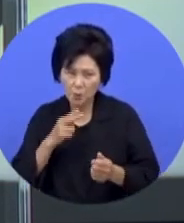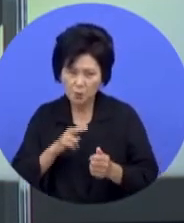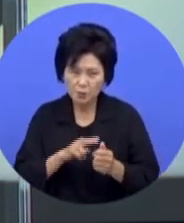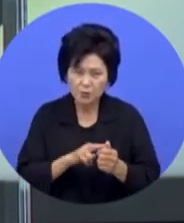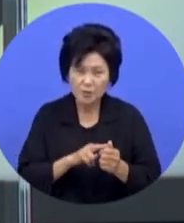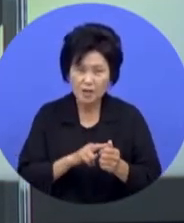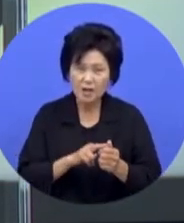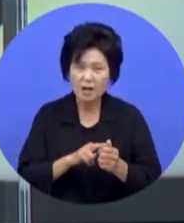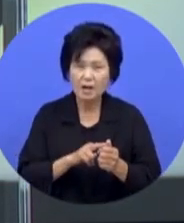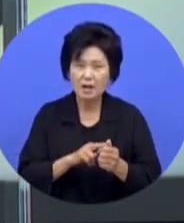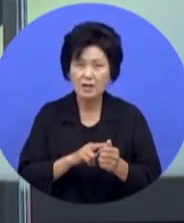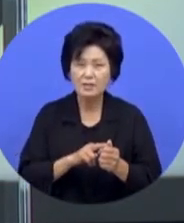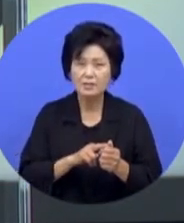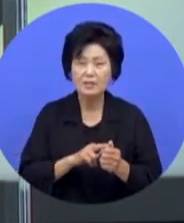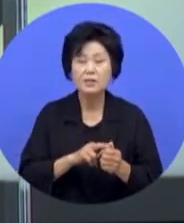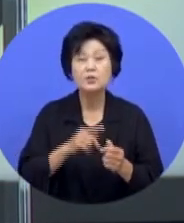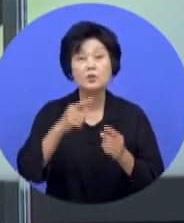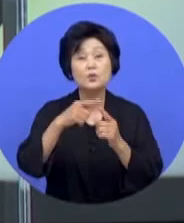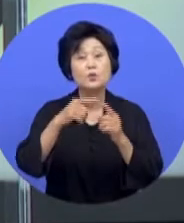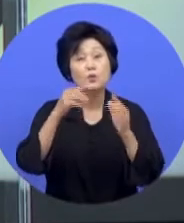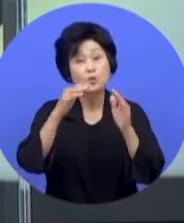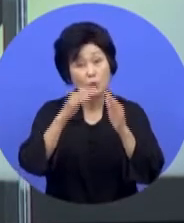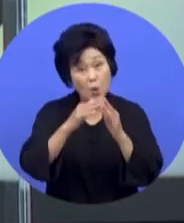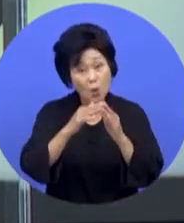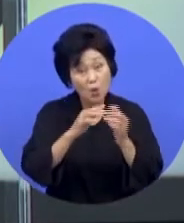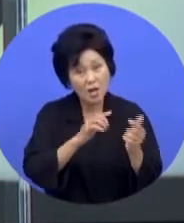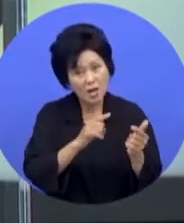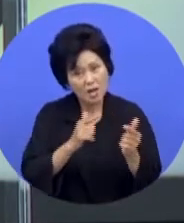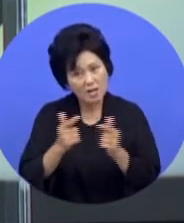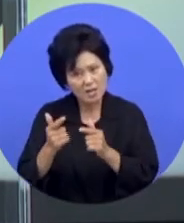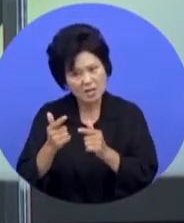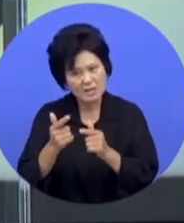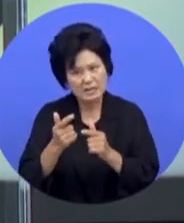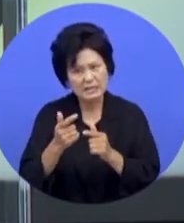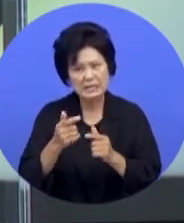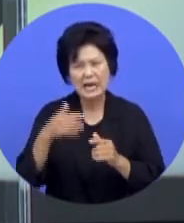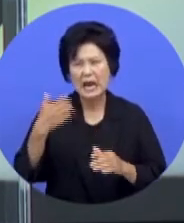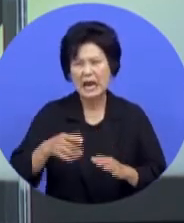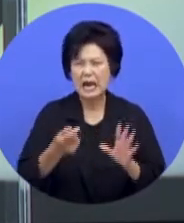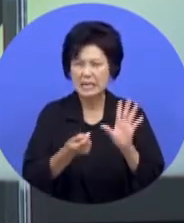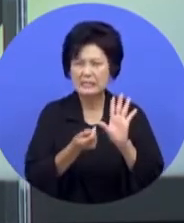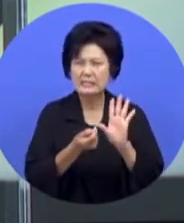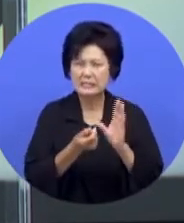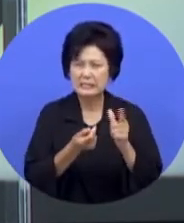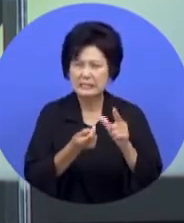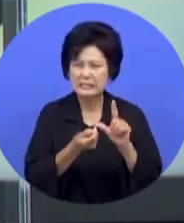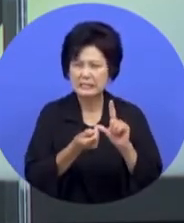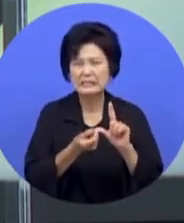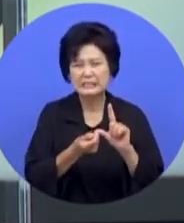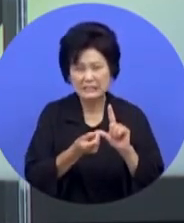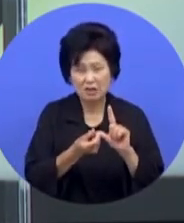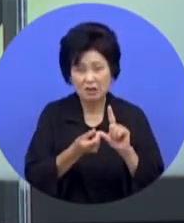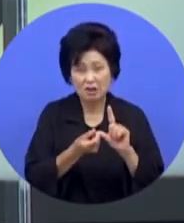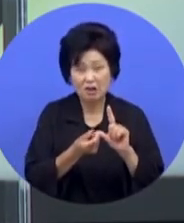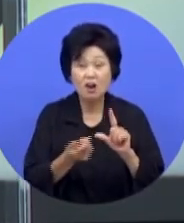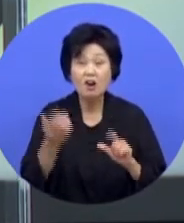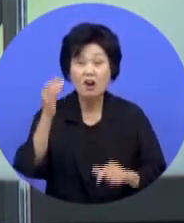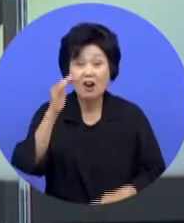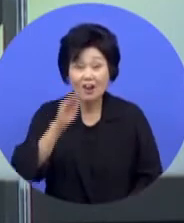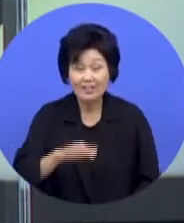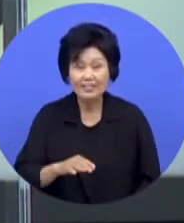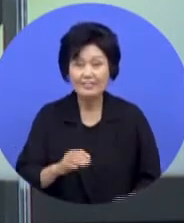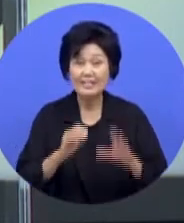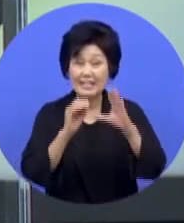그런 이제 교회들이 너무 적은 것 같아요. 자, 이런 차제에 우리 CTS에서 기대회를 이렇게